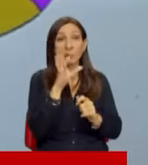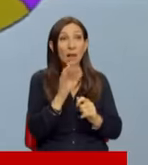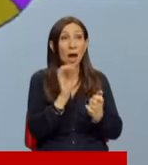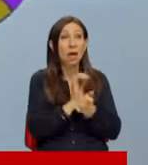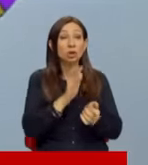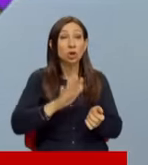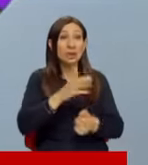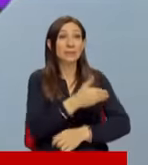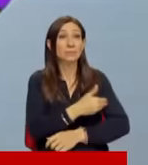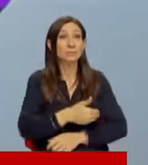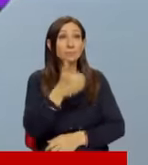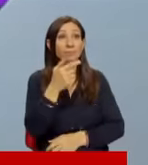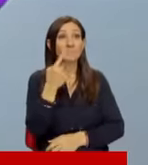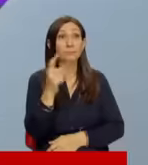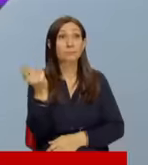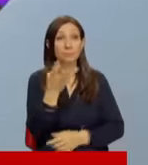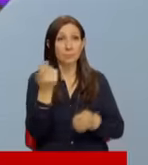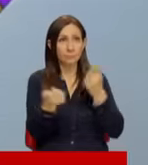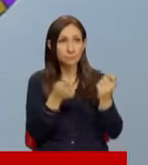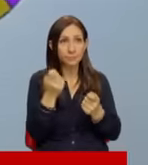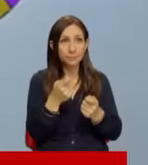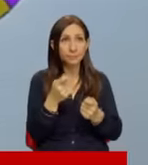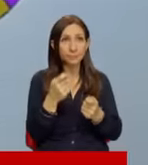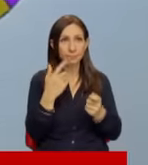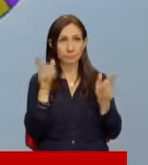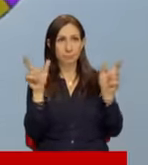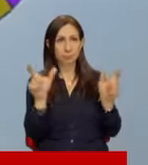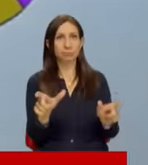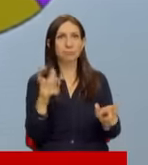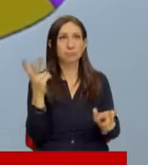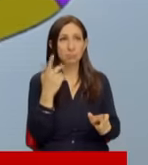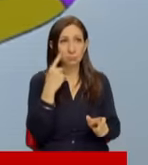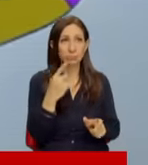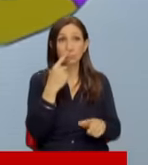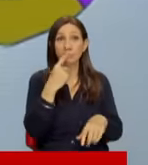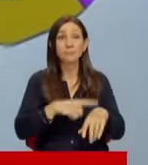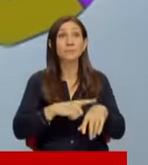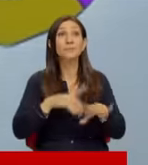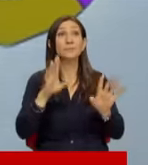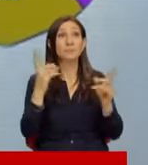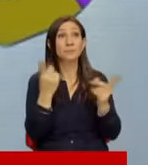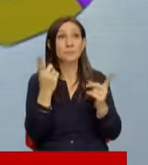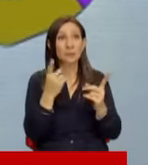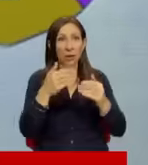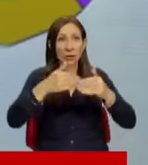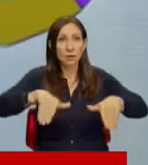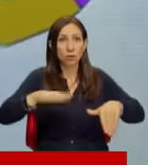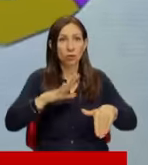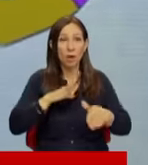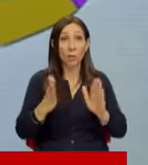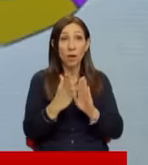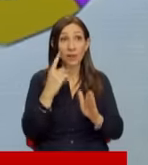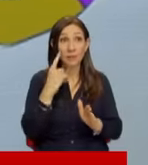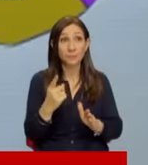ve Sosyal Hizmetler Bakanlığı'ndaki binlerce görevli. Şimdi ablukaya bakar mısınız? İnanılmaz bir sansür var muhalefete